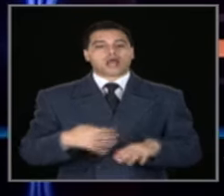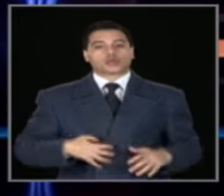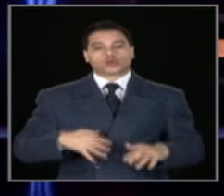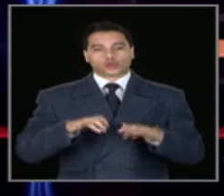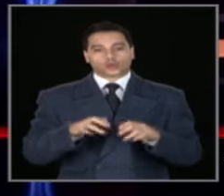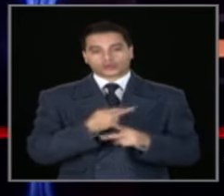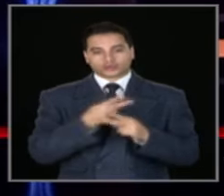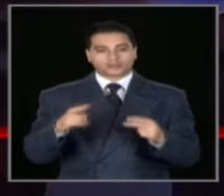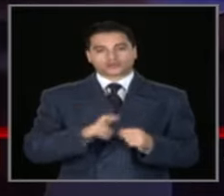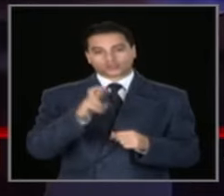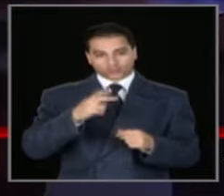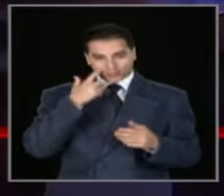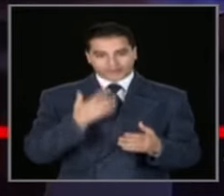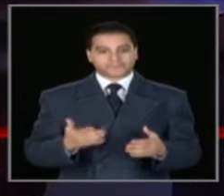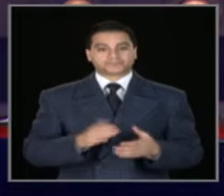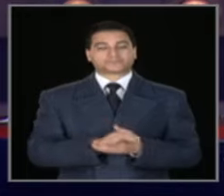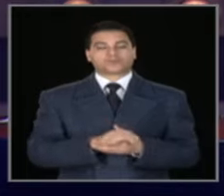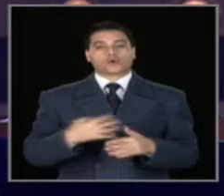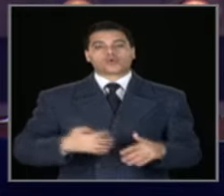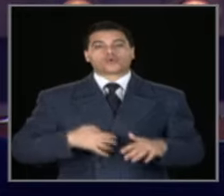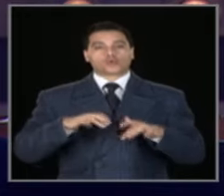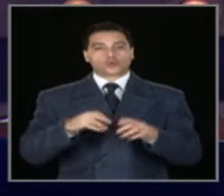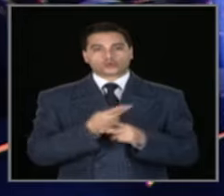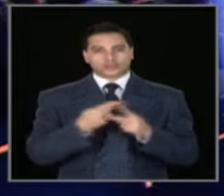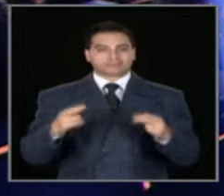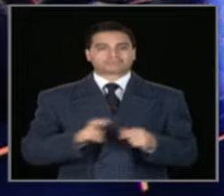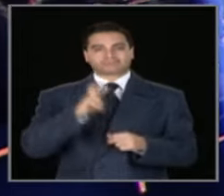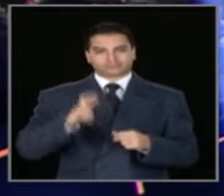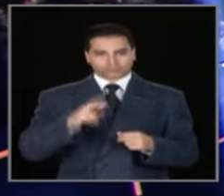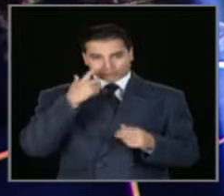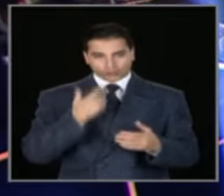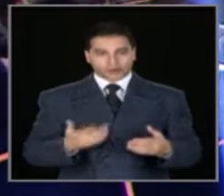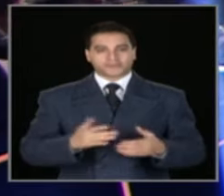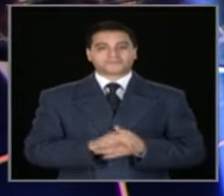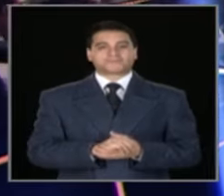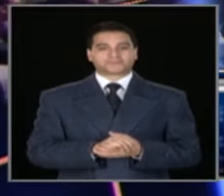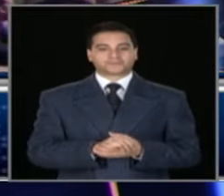ومونيا، مونيا وجهاد، تكنولوجيا، والسؤال هو